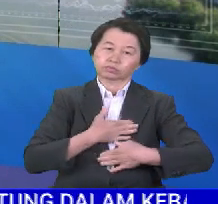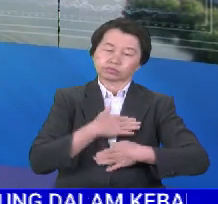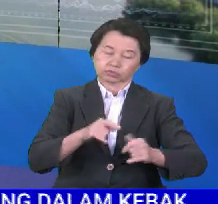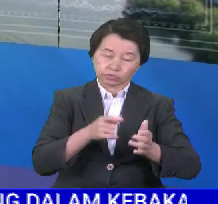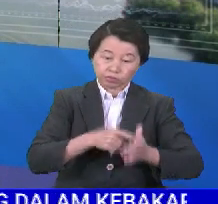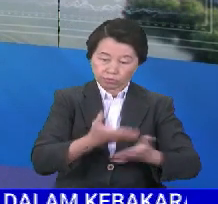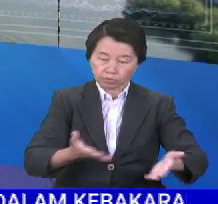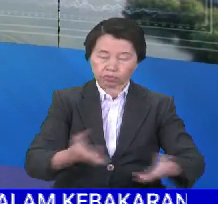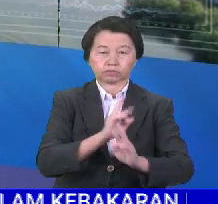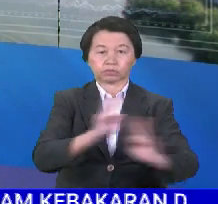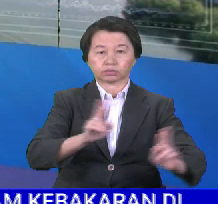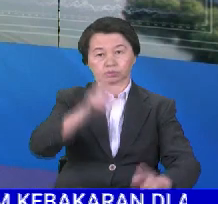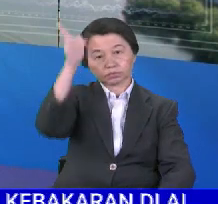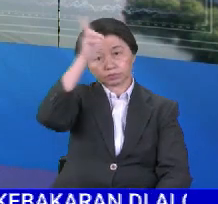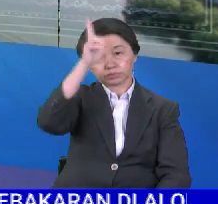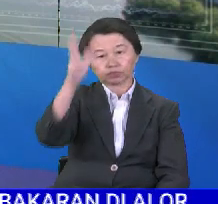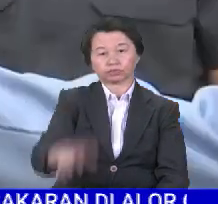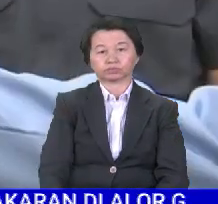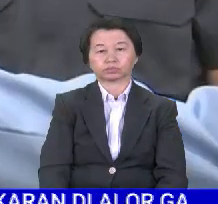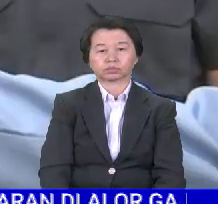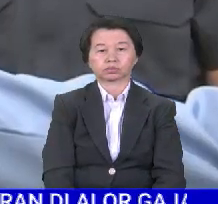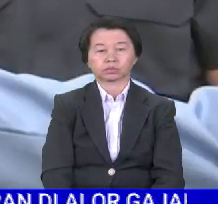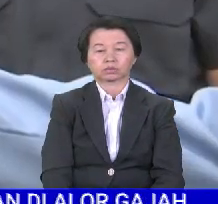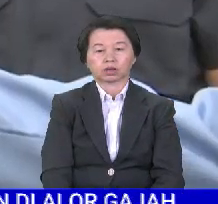keperluan yang disediakan kerajaan.